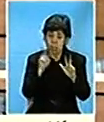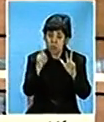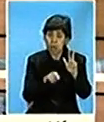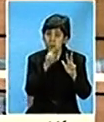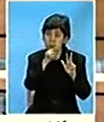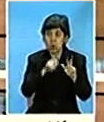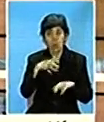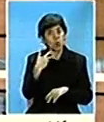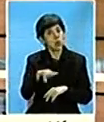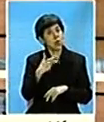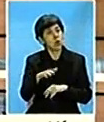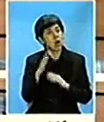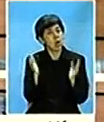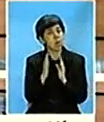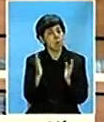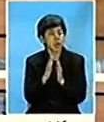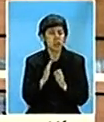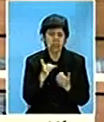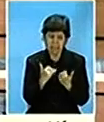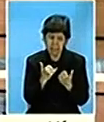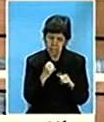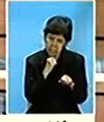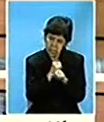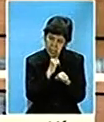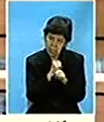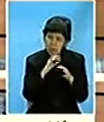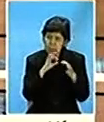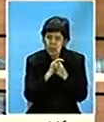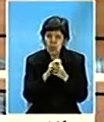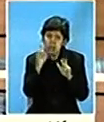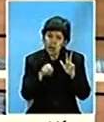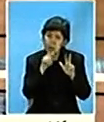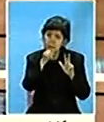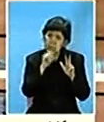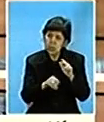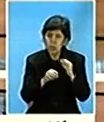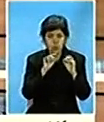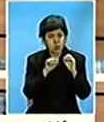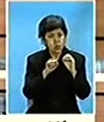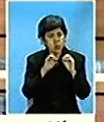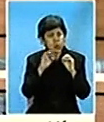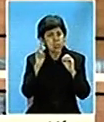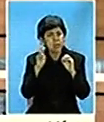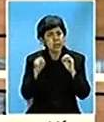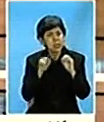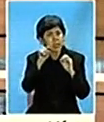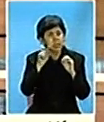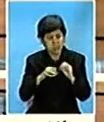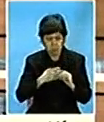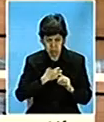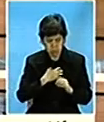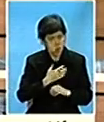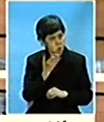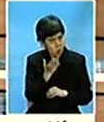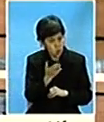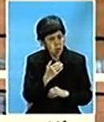ถือว่าสูงมากแล้วอันนี้กำลังก้าวข้ามผ่านเส้น 3% ไปสู่ 3.07 ก็ขอให้รัฐบาล